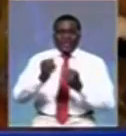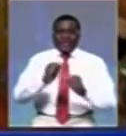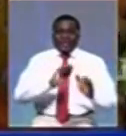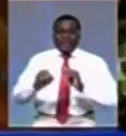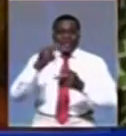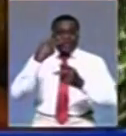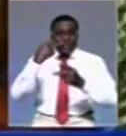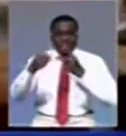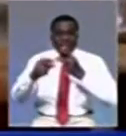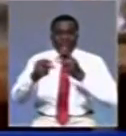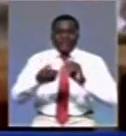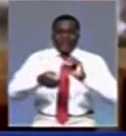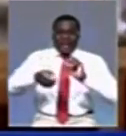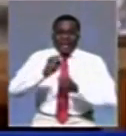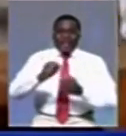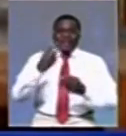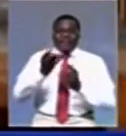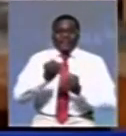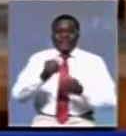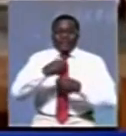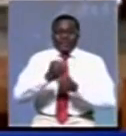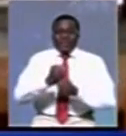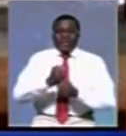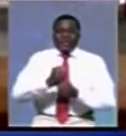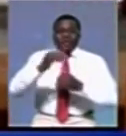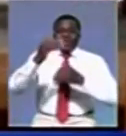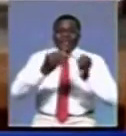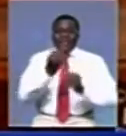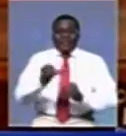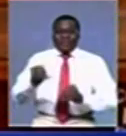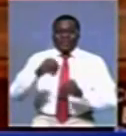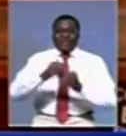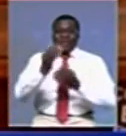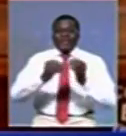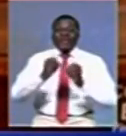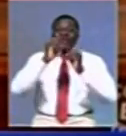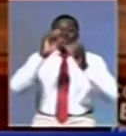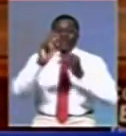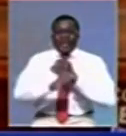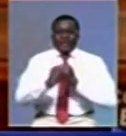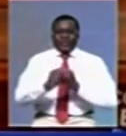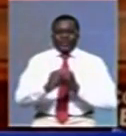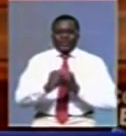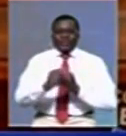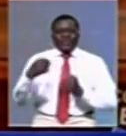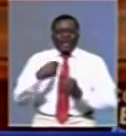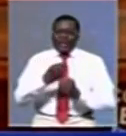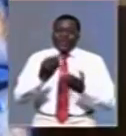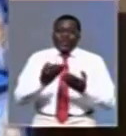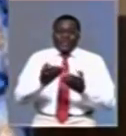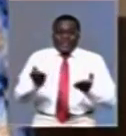actions visant à rendre visibles les réalisations des infrastructures dans le secteur de l'éducation. Au nom du conseil